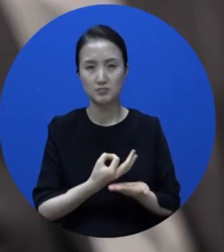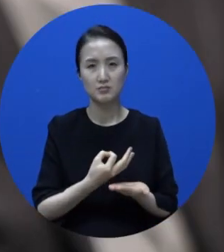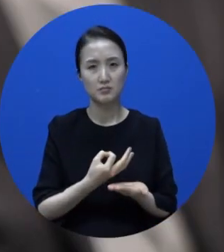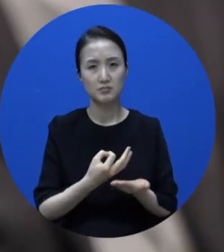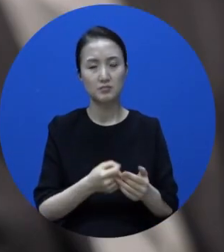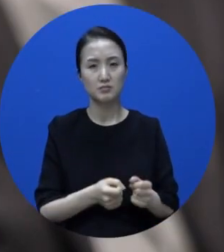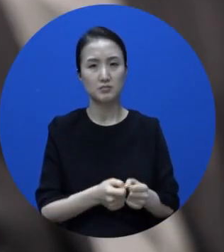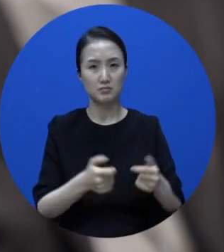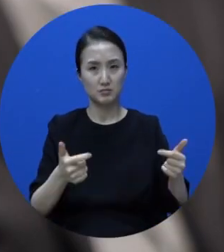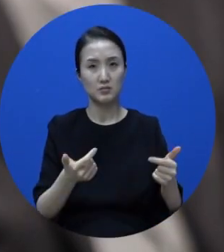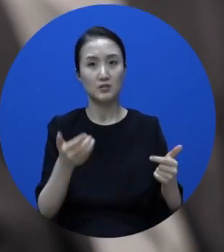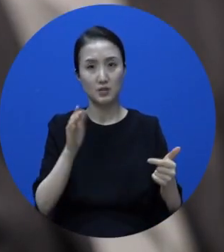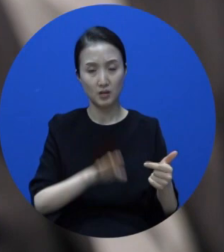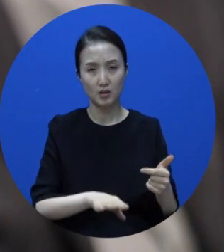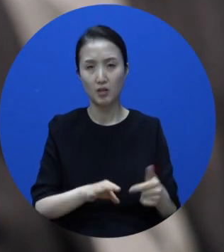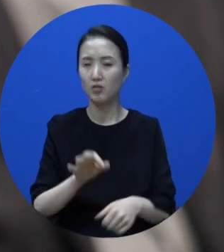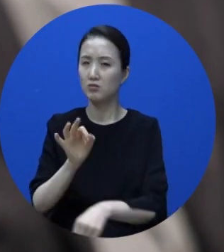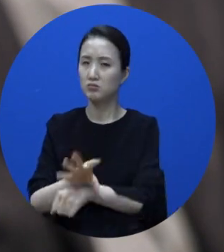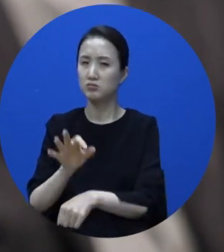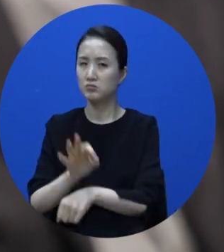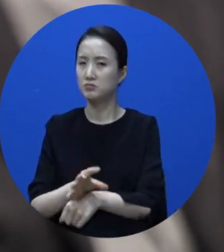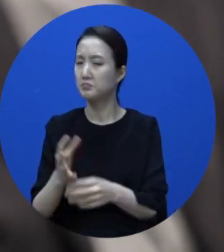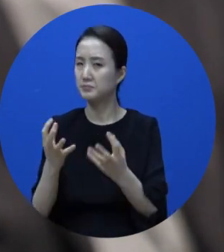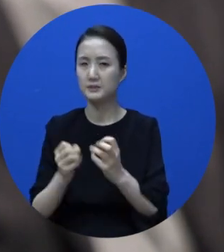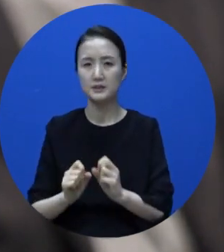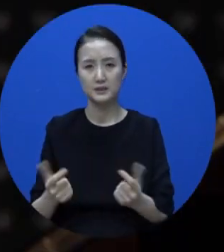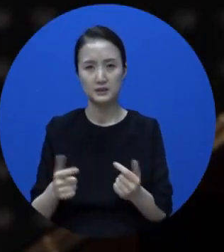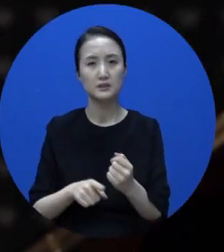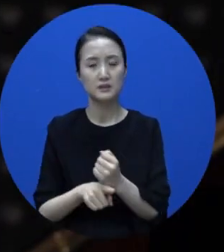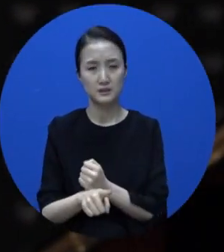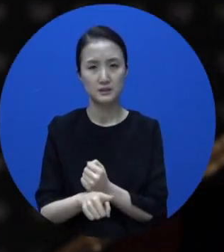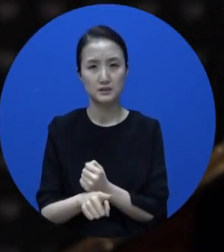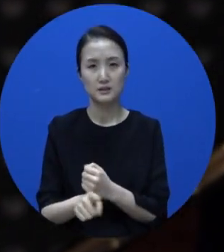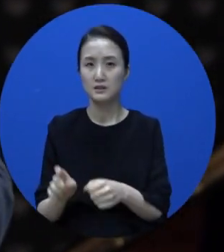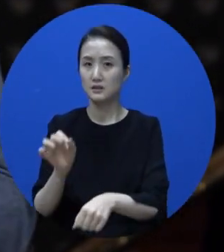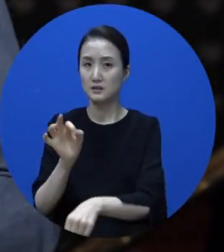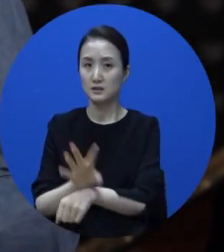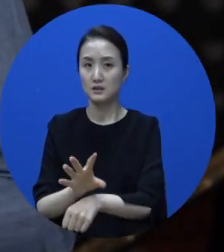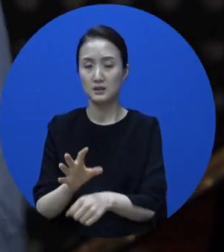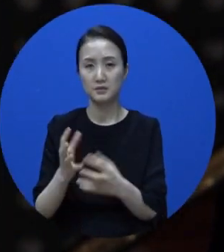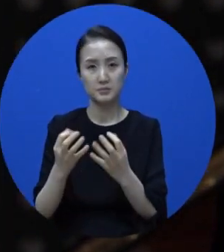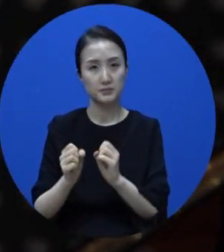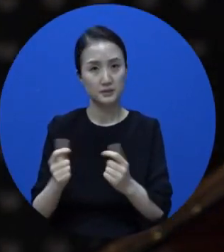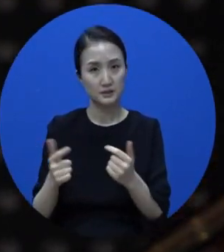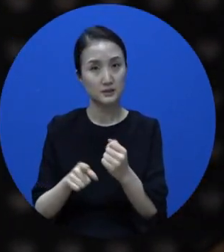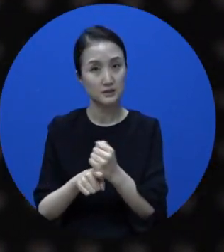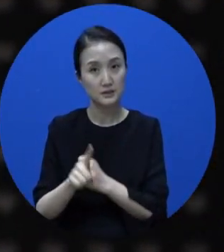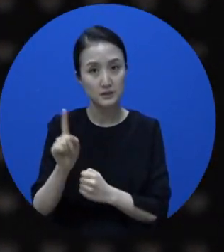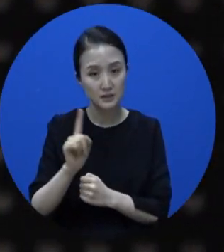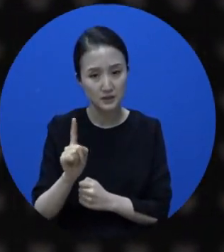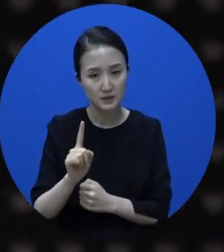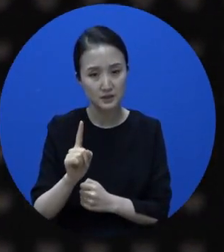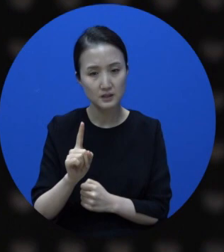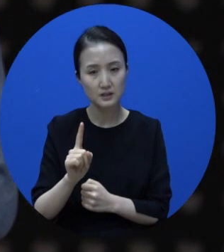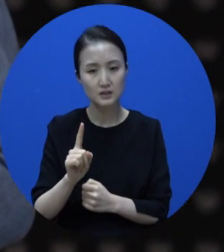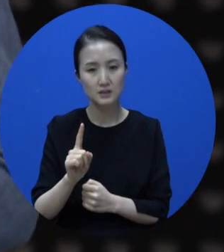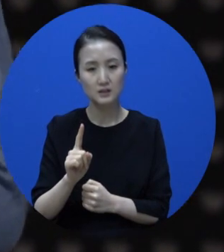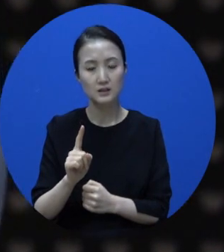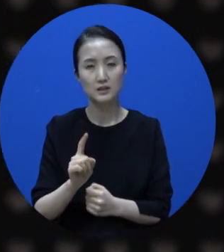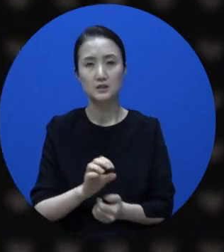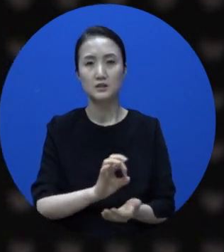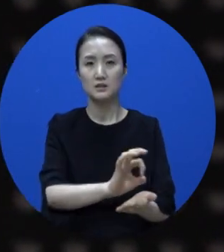뜻이죠 맞습니까 그리고 이게 또 떨어진다는 이야기는 소득이 주는데